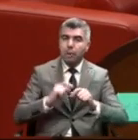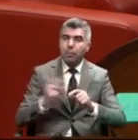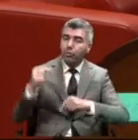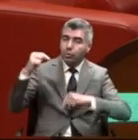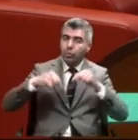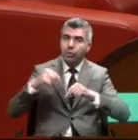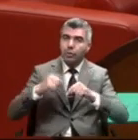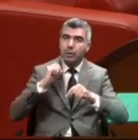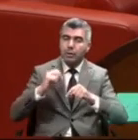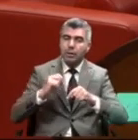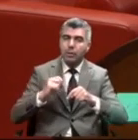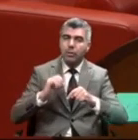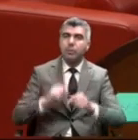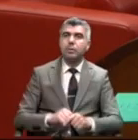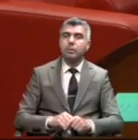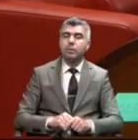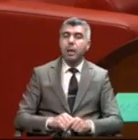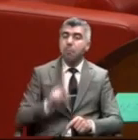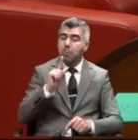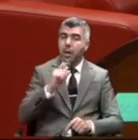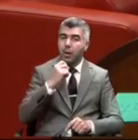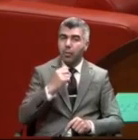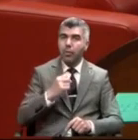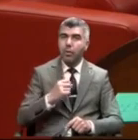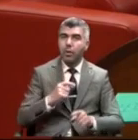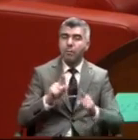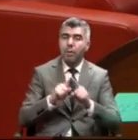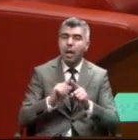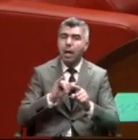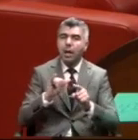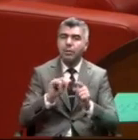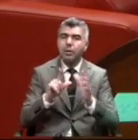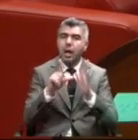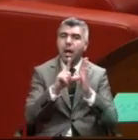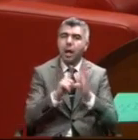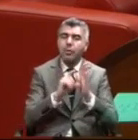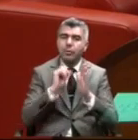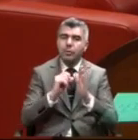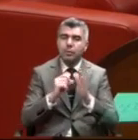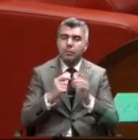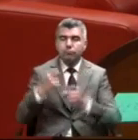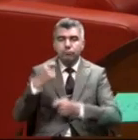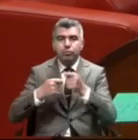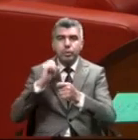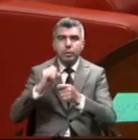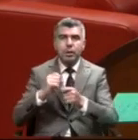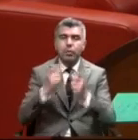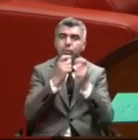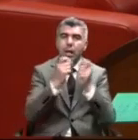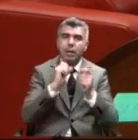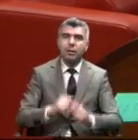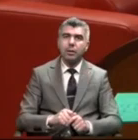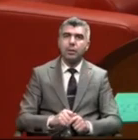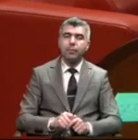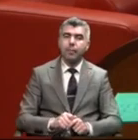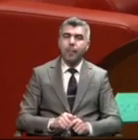منه الوطني والا علاش دوزنا هاد المدونات الاستثم ار وباش بغينا نديروا للعداله المجاليه